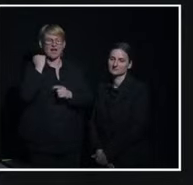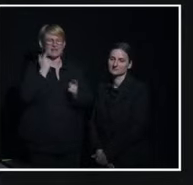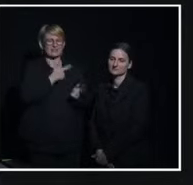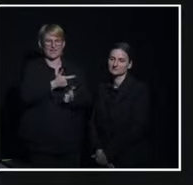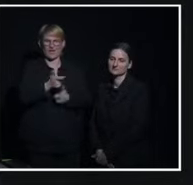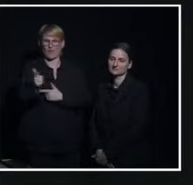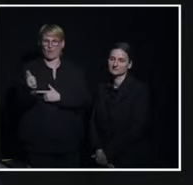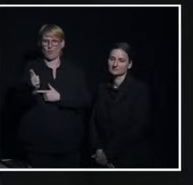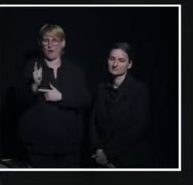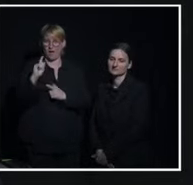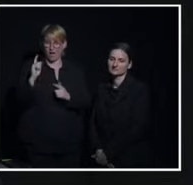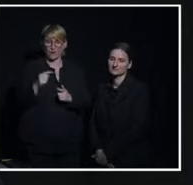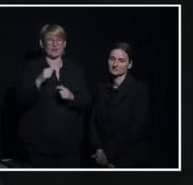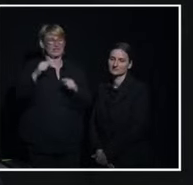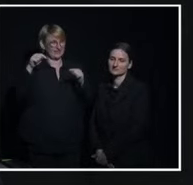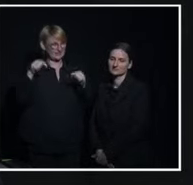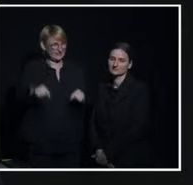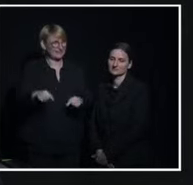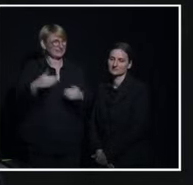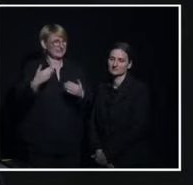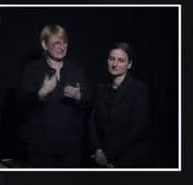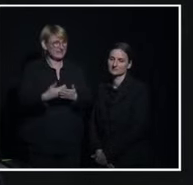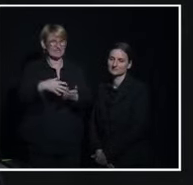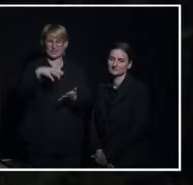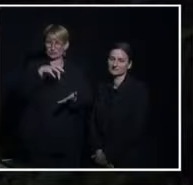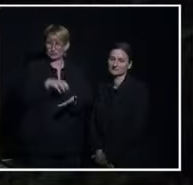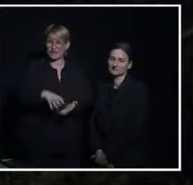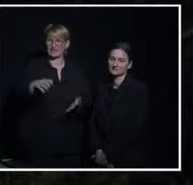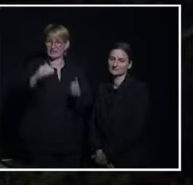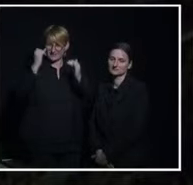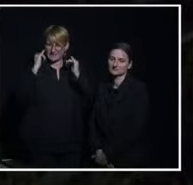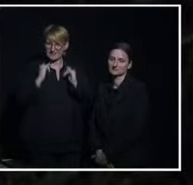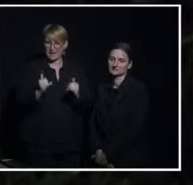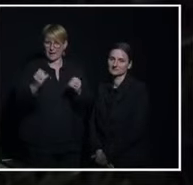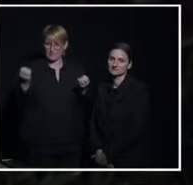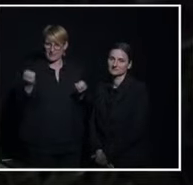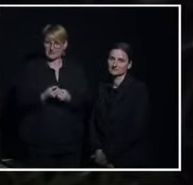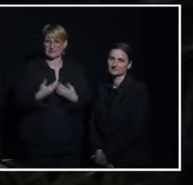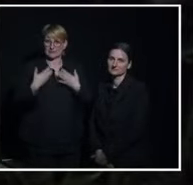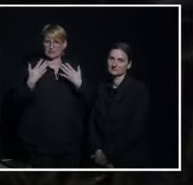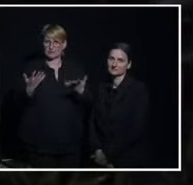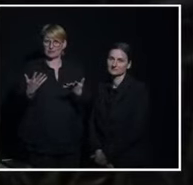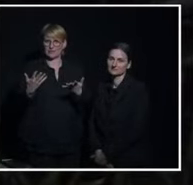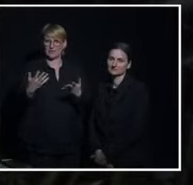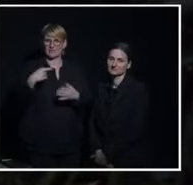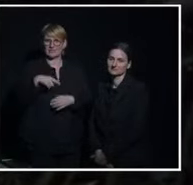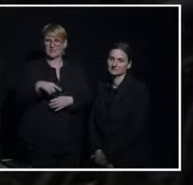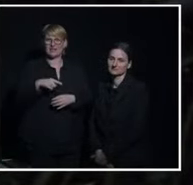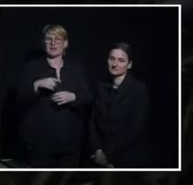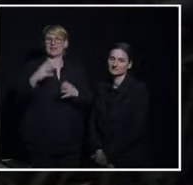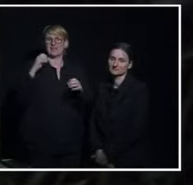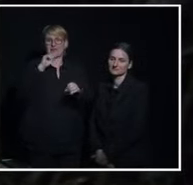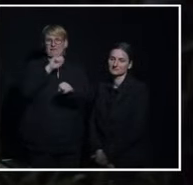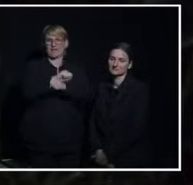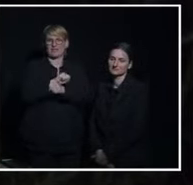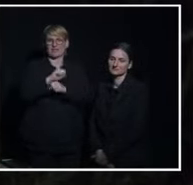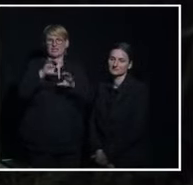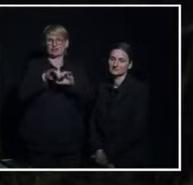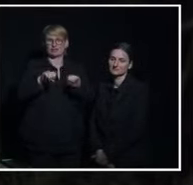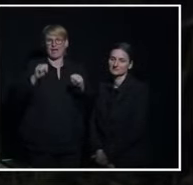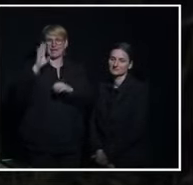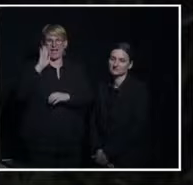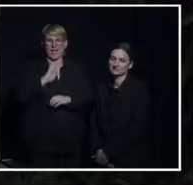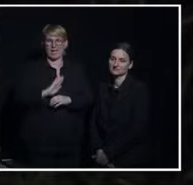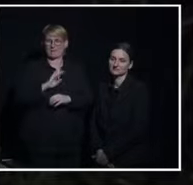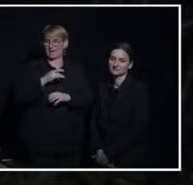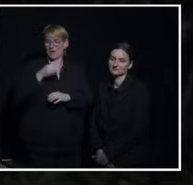auch hier in dieser Stadt stattgefunden hat. In dieser Stadt war Stadelheim ein, ja,